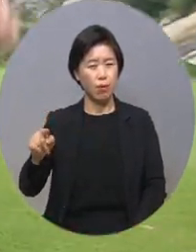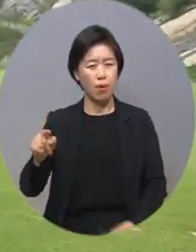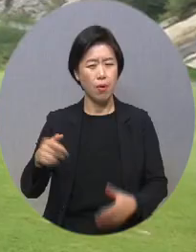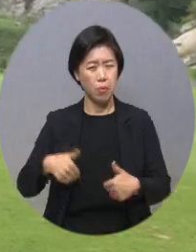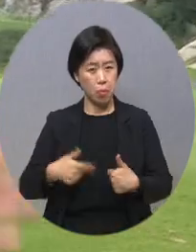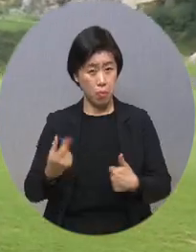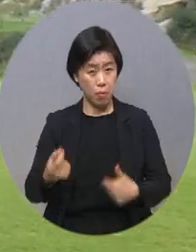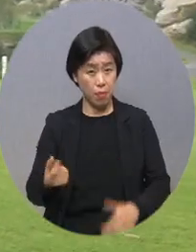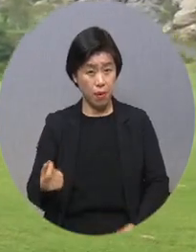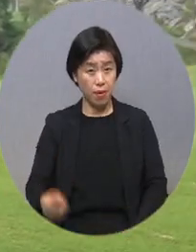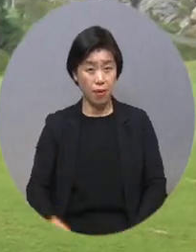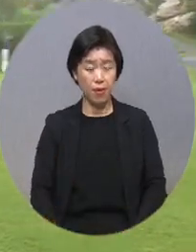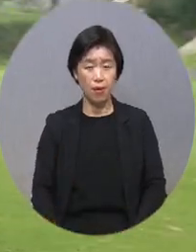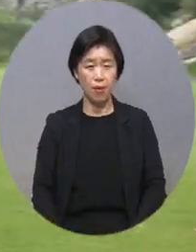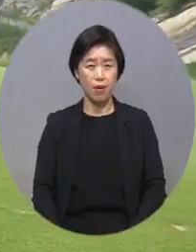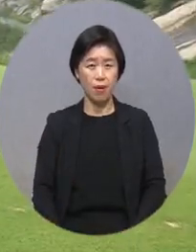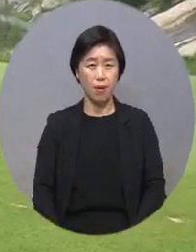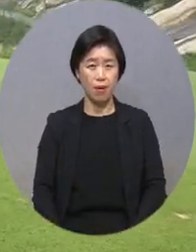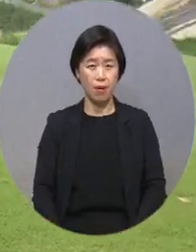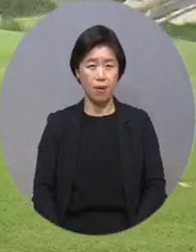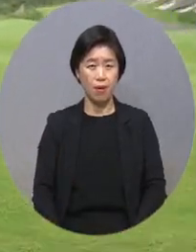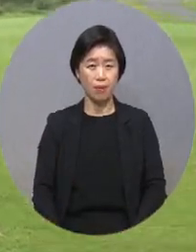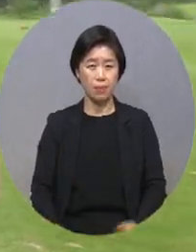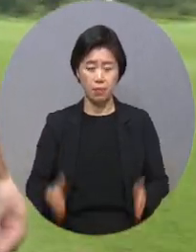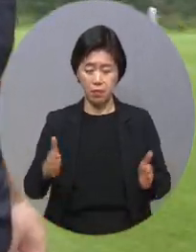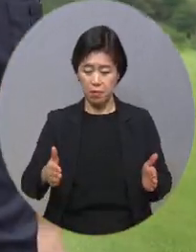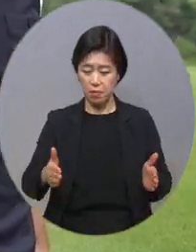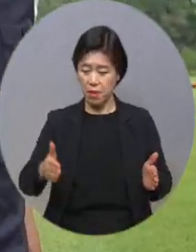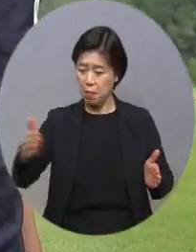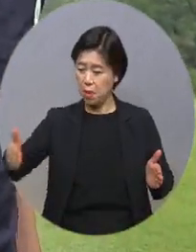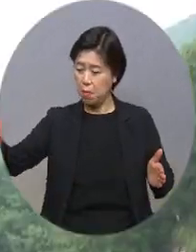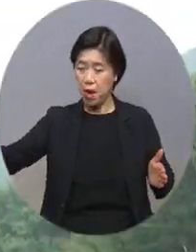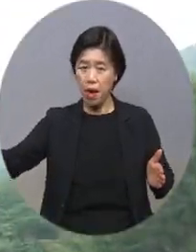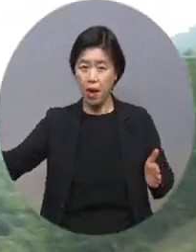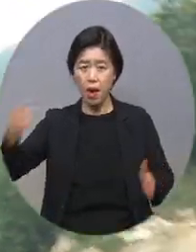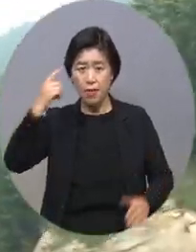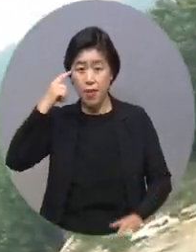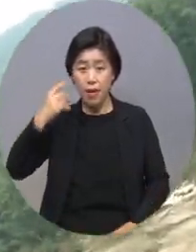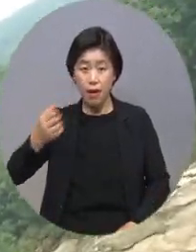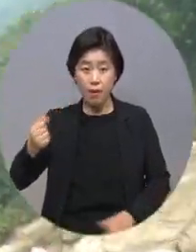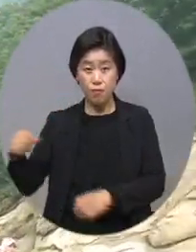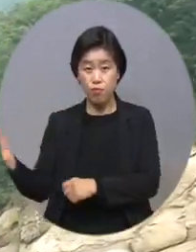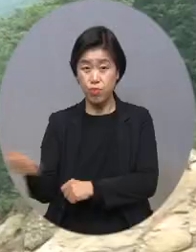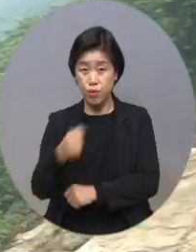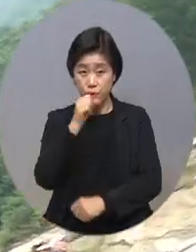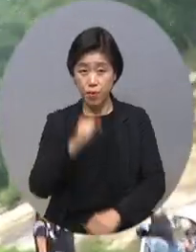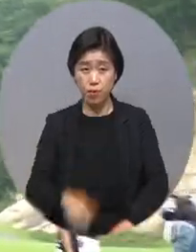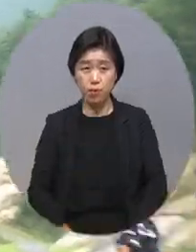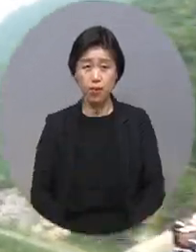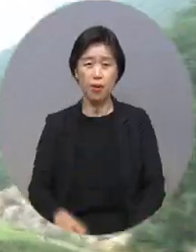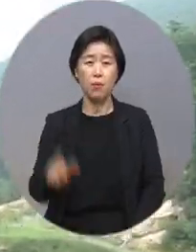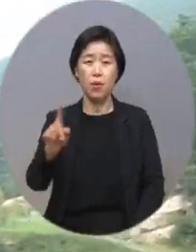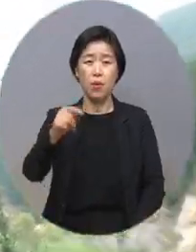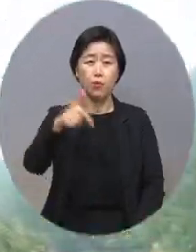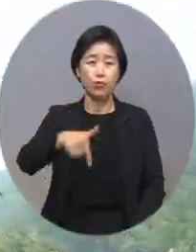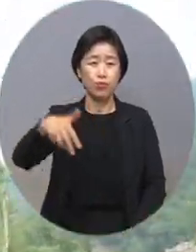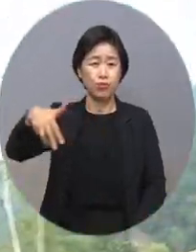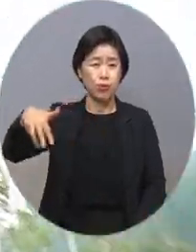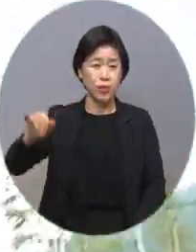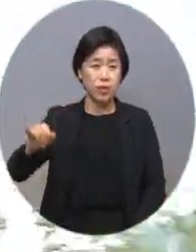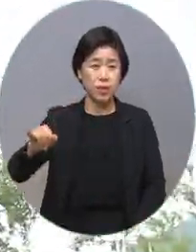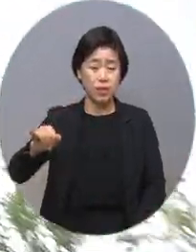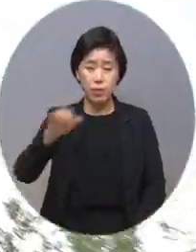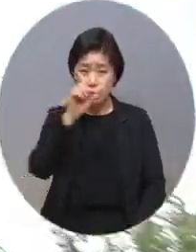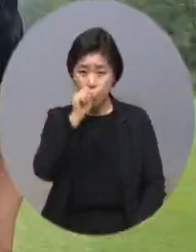그래, 새 클럽 길게 잡아, 그냥. 바람도 있는 것 같아요, 언니. 아니, 뭐야, 구찌를 넣어야지. 뭐. 아니, 왜 바람을 새클...